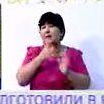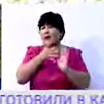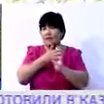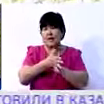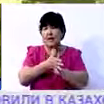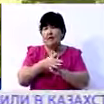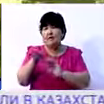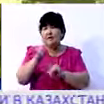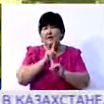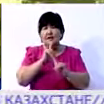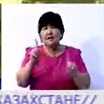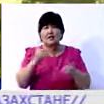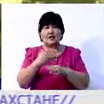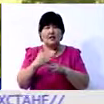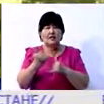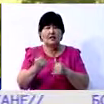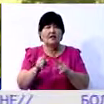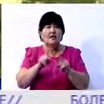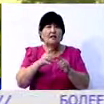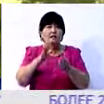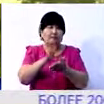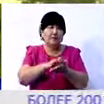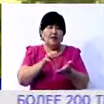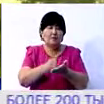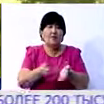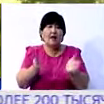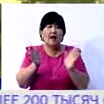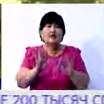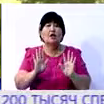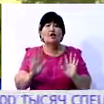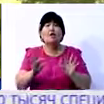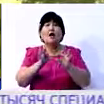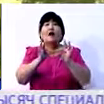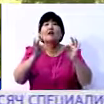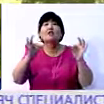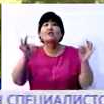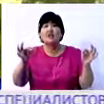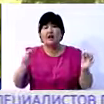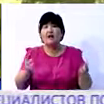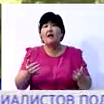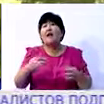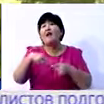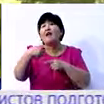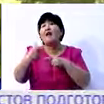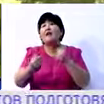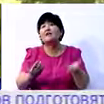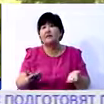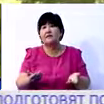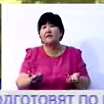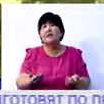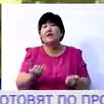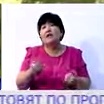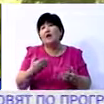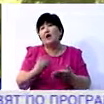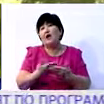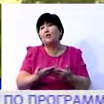все хлорофильные части ими объедаются и оставляется только жилка листьев. И как